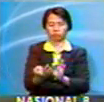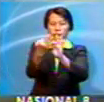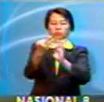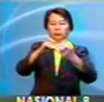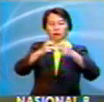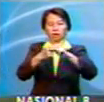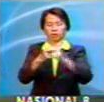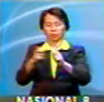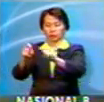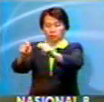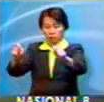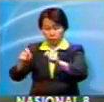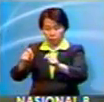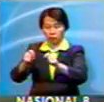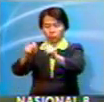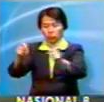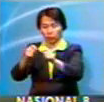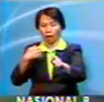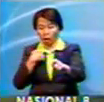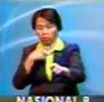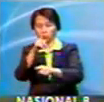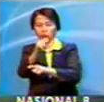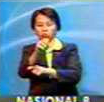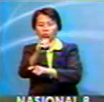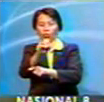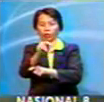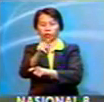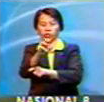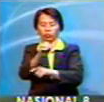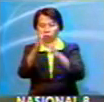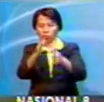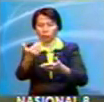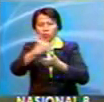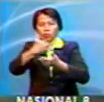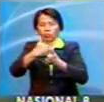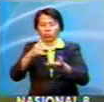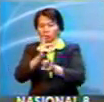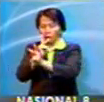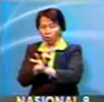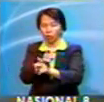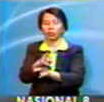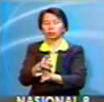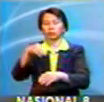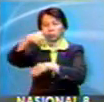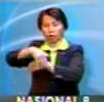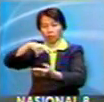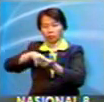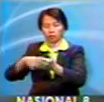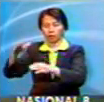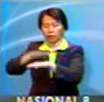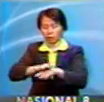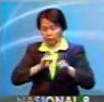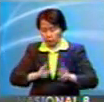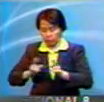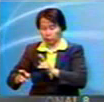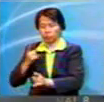di mana premis-premis ini terdapat tontor-tontor yang mengawal di sekeliling pusat hiburan ini. Walau bagaimanapun, pada malam ini atas